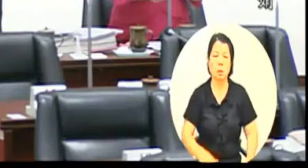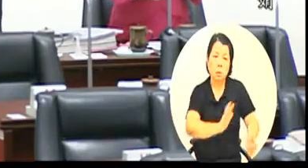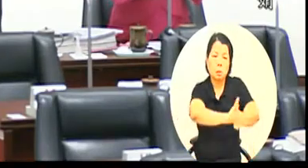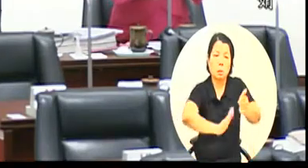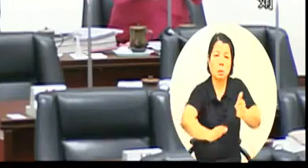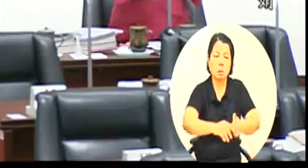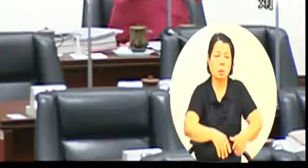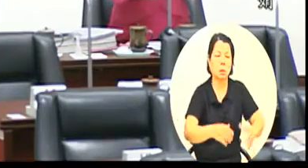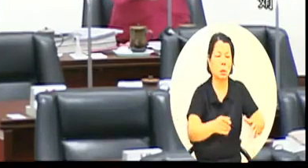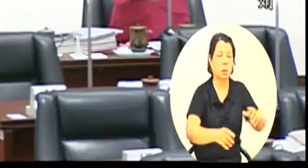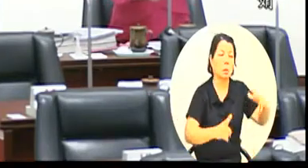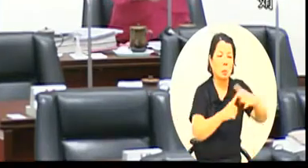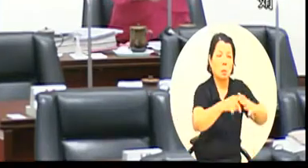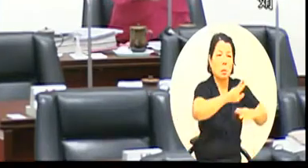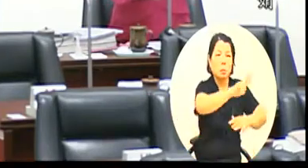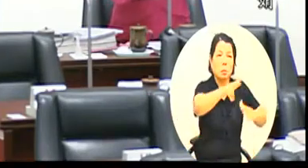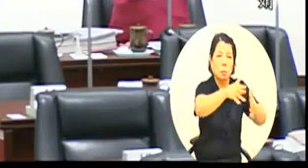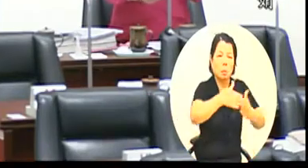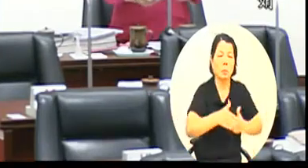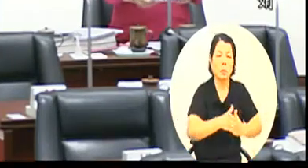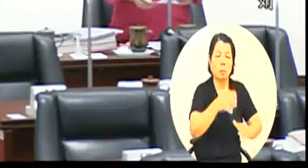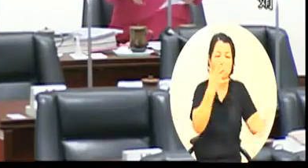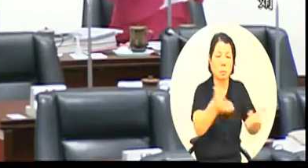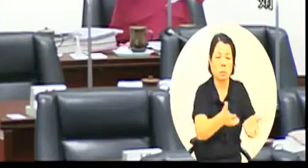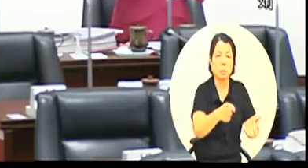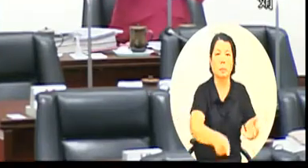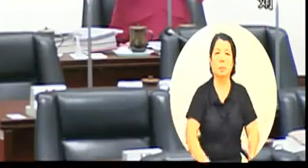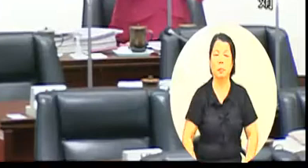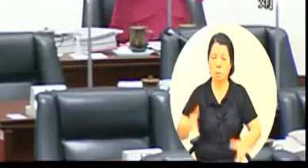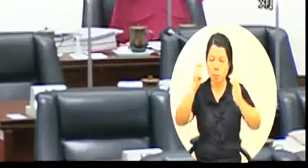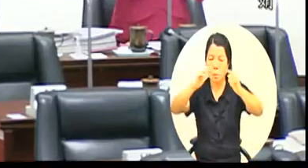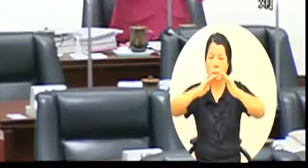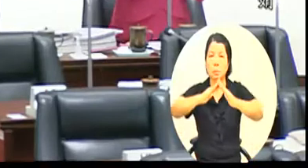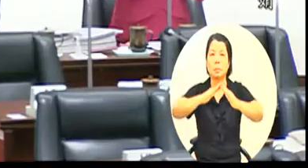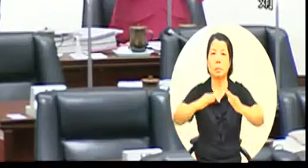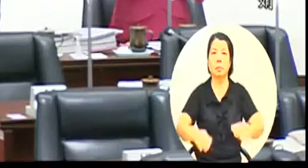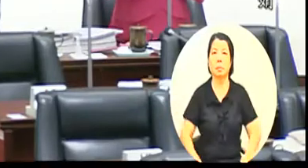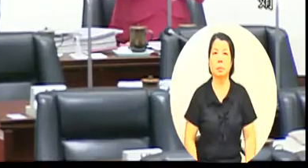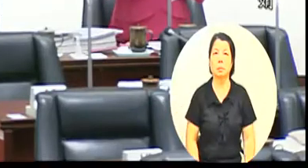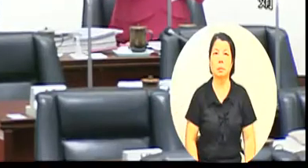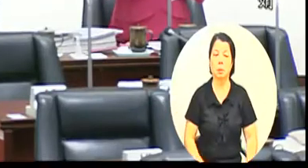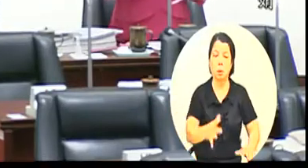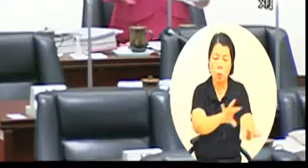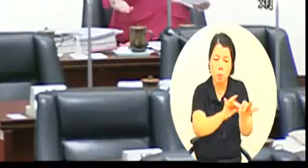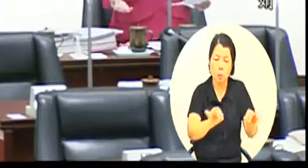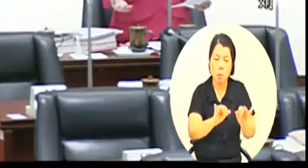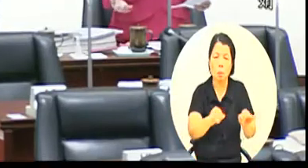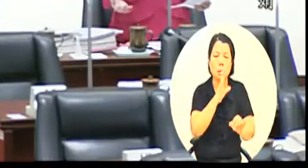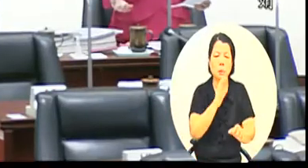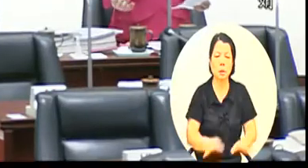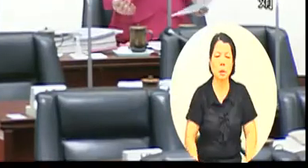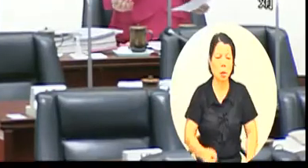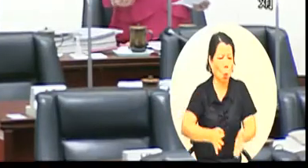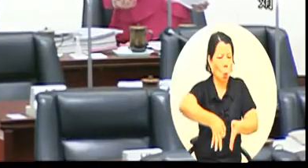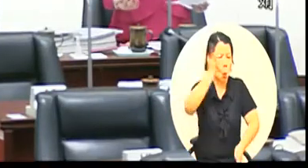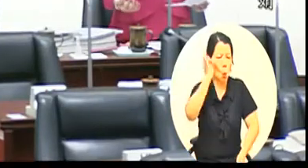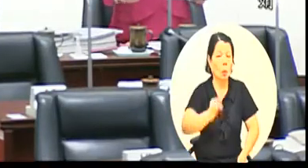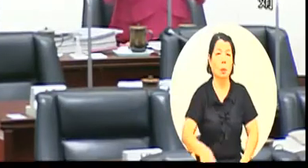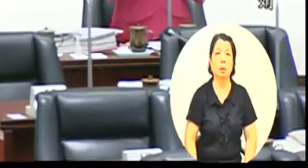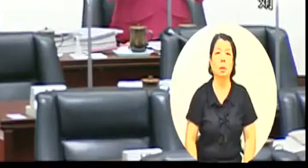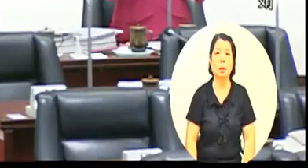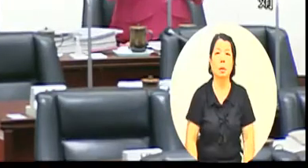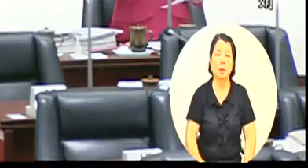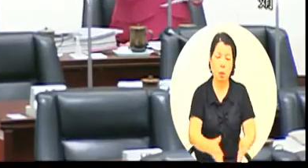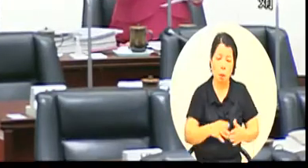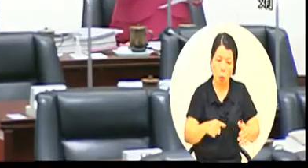形态。那事实上，现在目前我们刚好是，我们有土地是寸土寸金。那其实我们能够